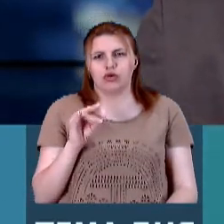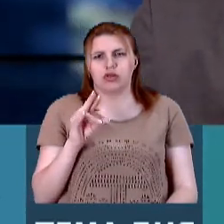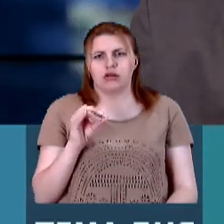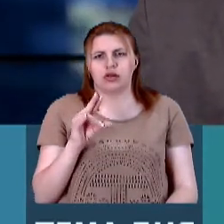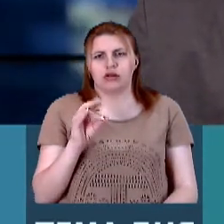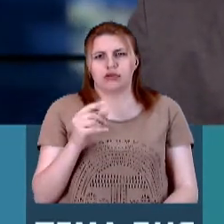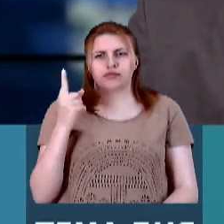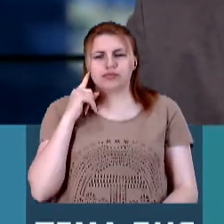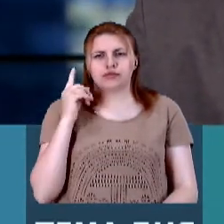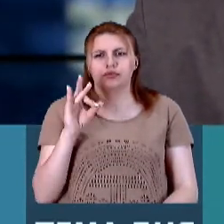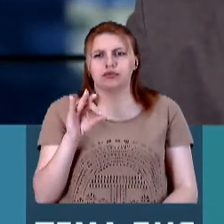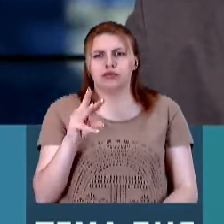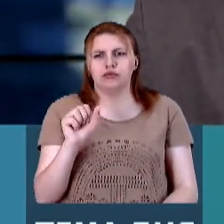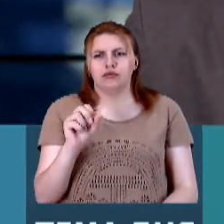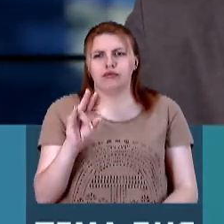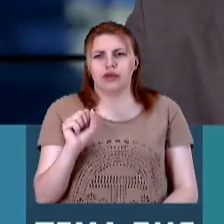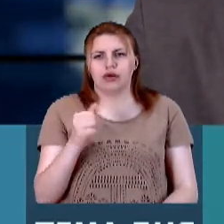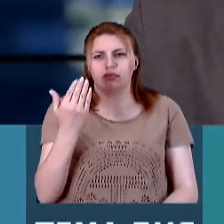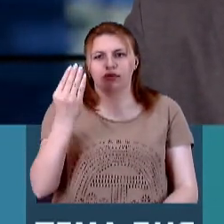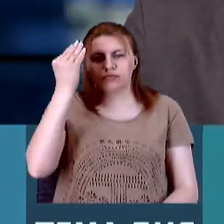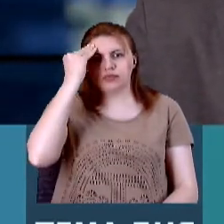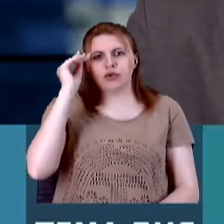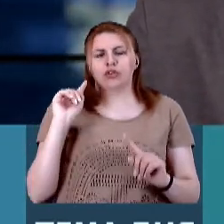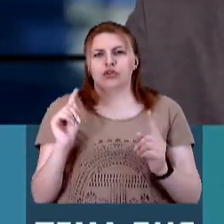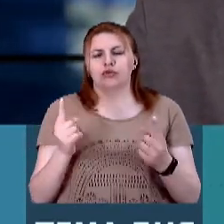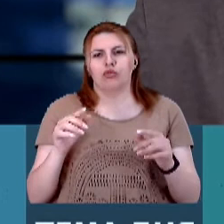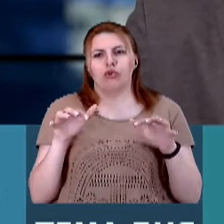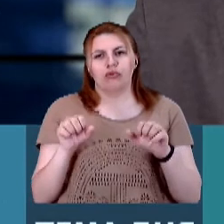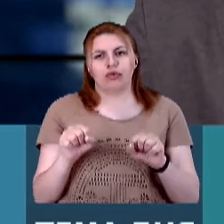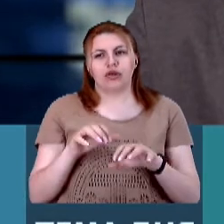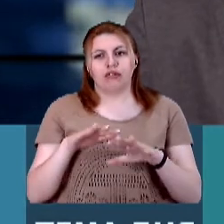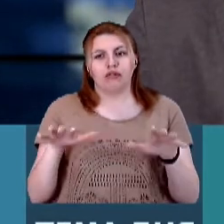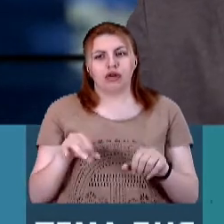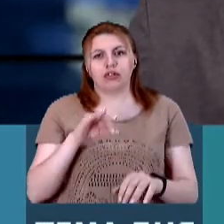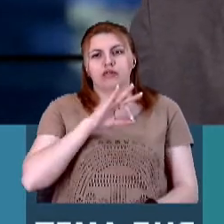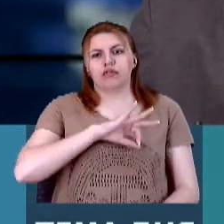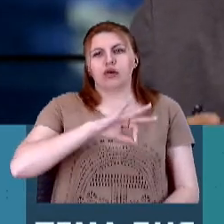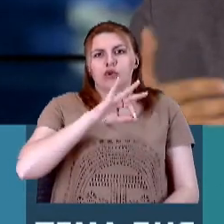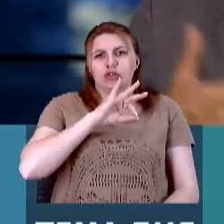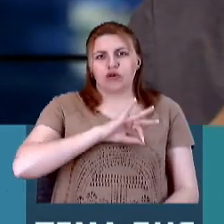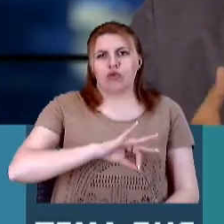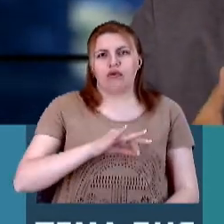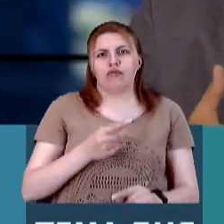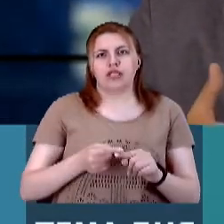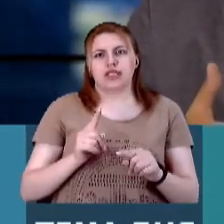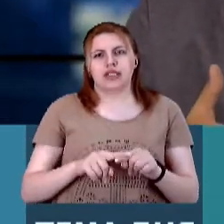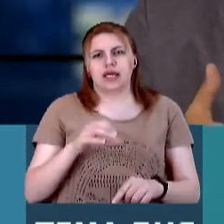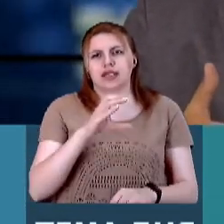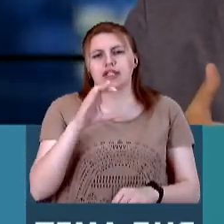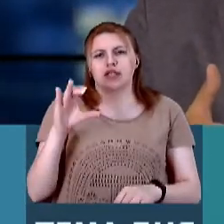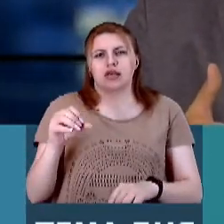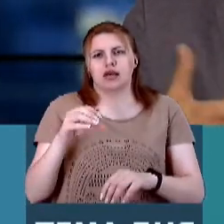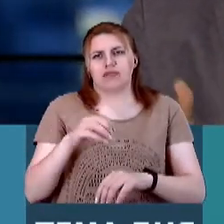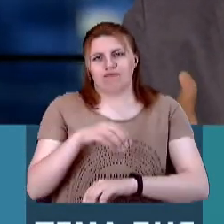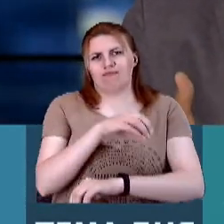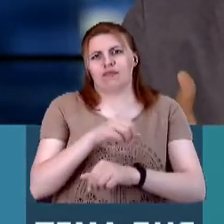от послухали пана Романа, на ваш погляд, чому все ж таки окупаційні владі використовувати ось ці радянські наративи щодо